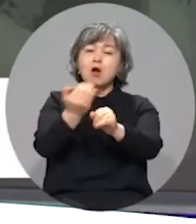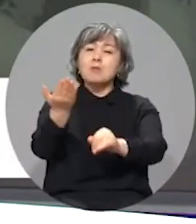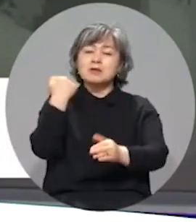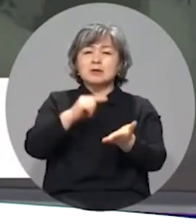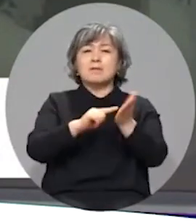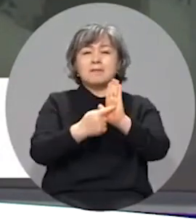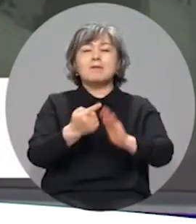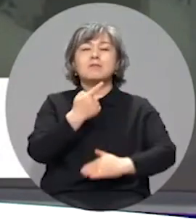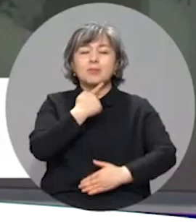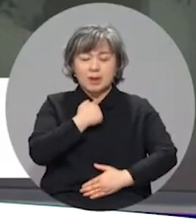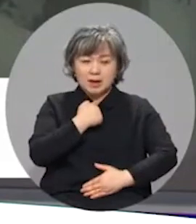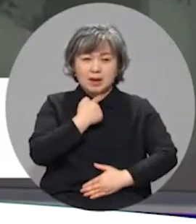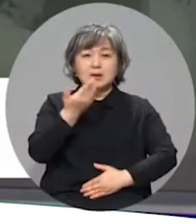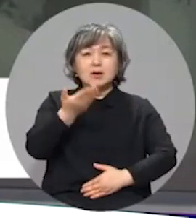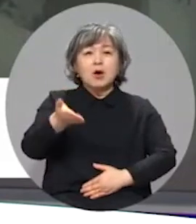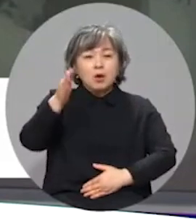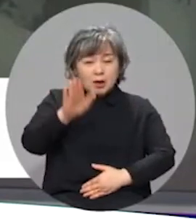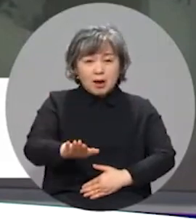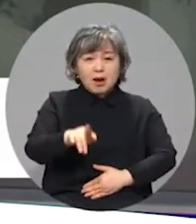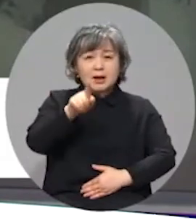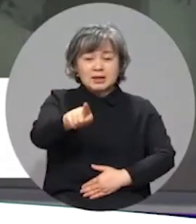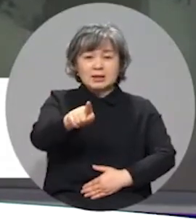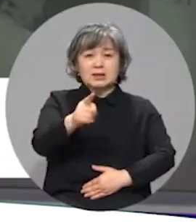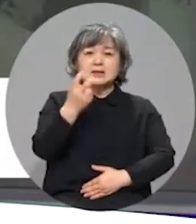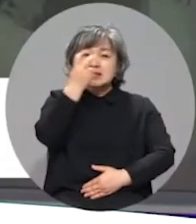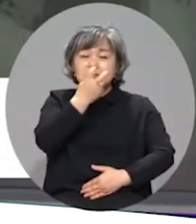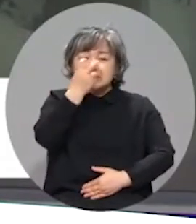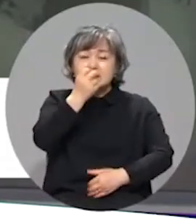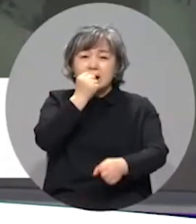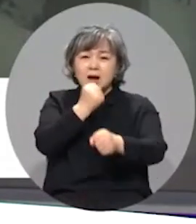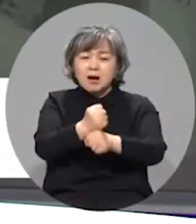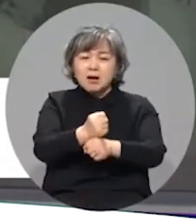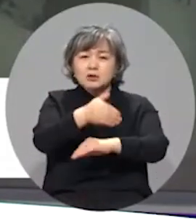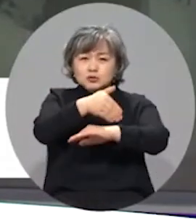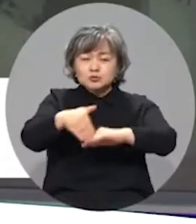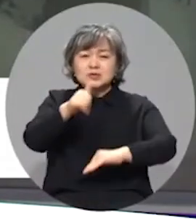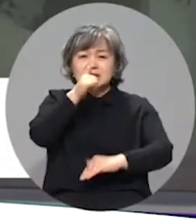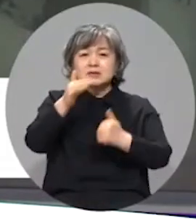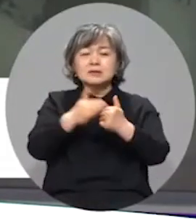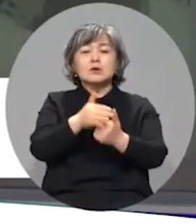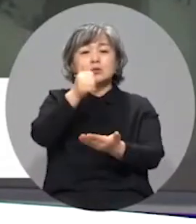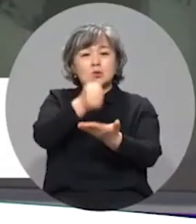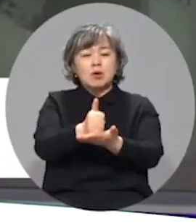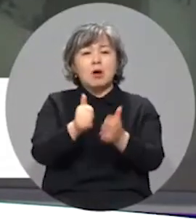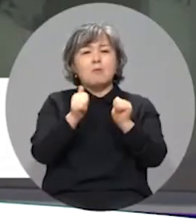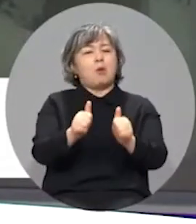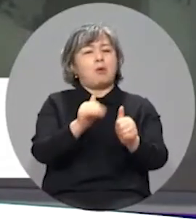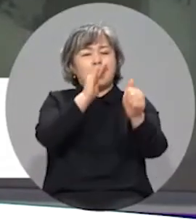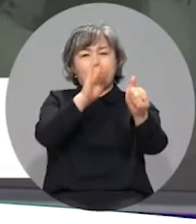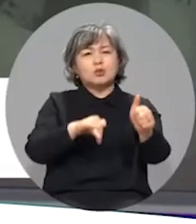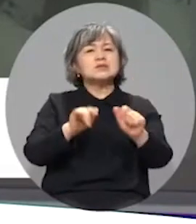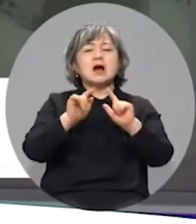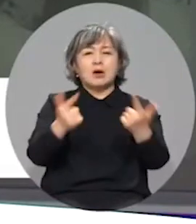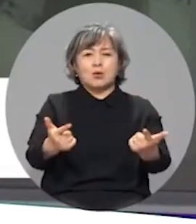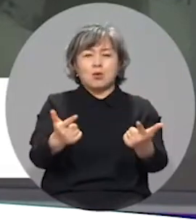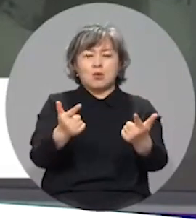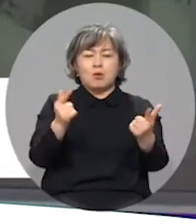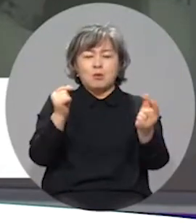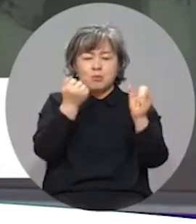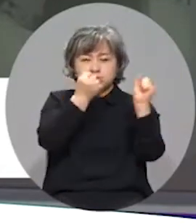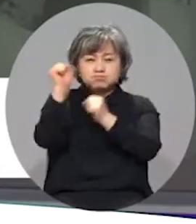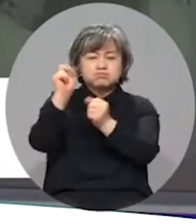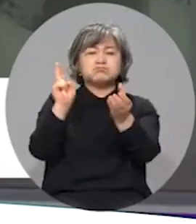저희가 전해드렸습니다. 자, 그런데 영장 실질 심사가 예정돼 있던 업체 대표는 법원에 출석하지 않고